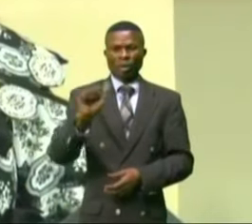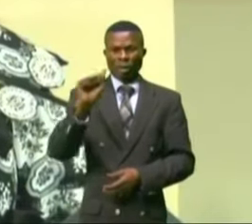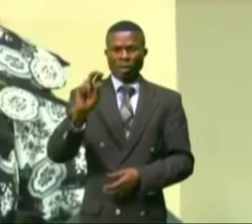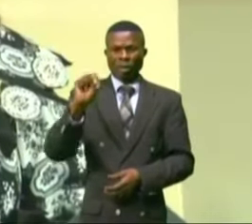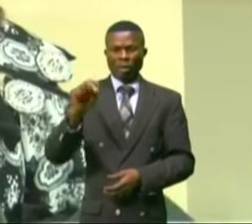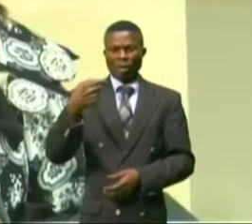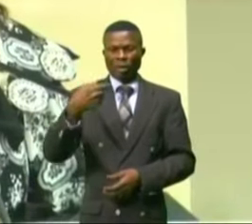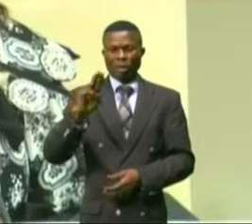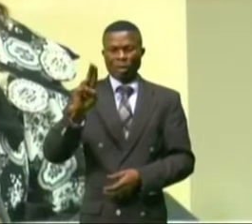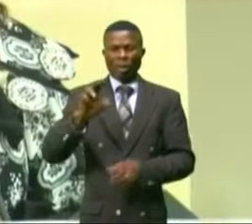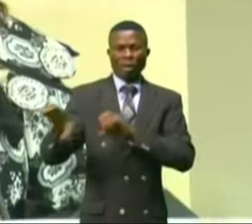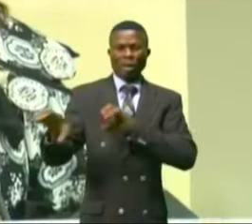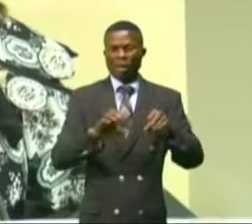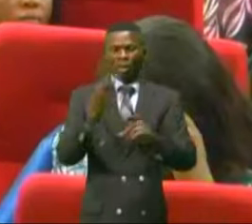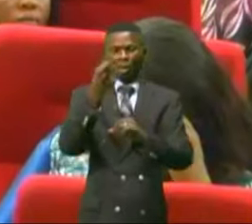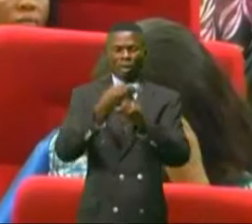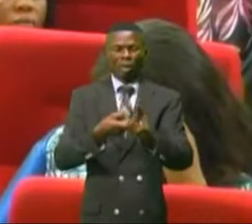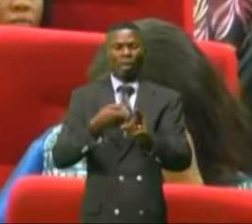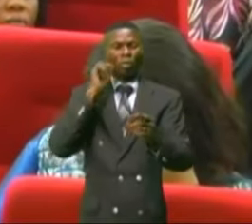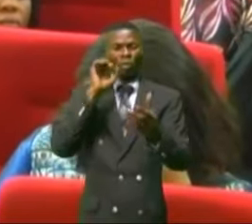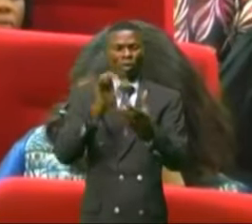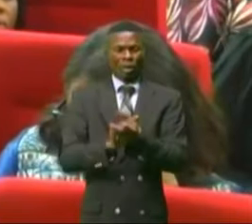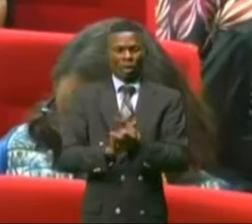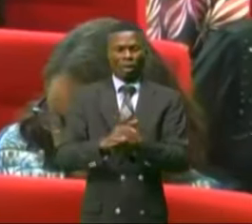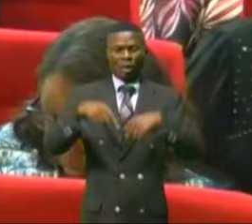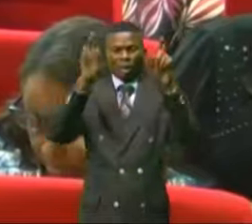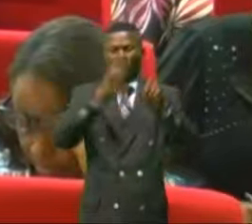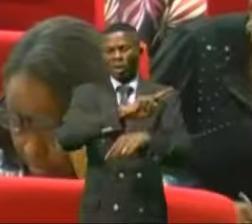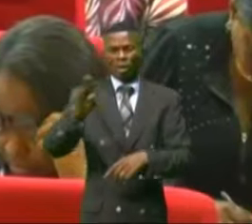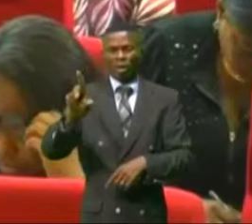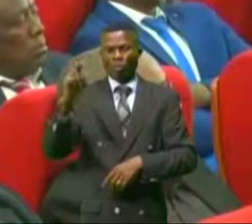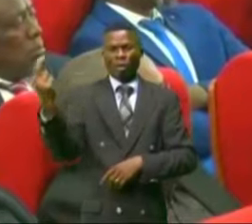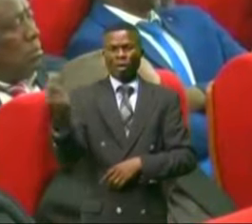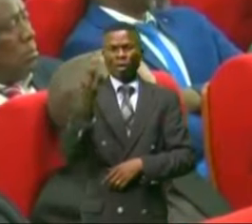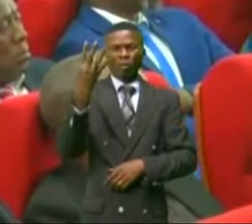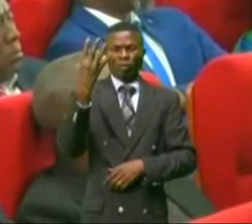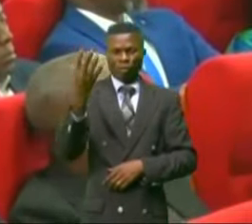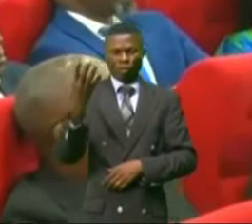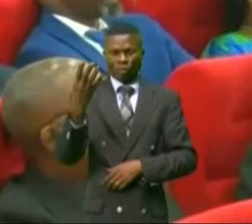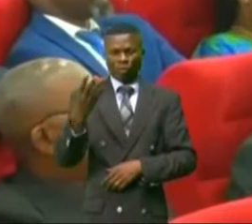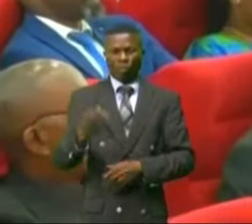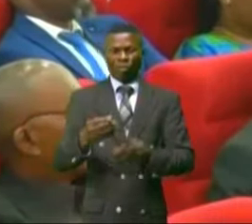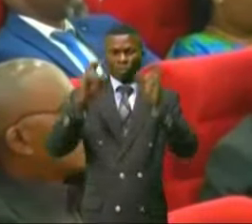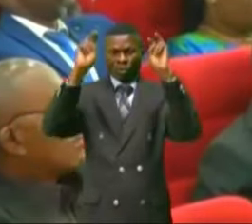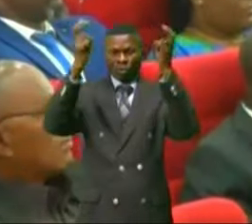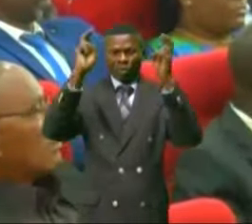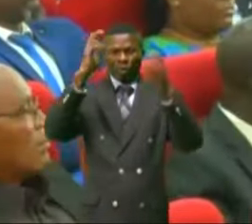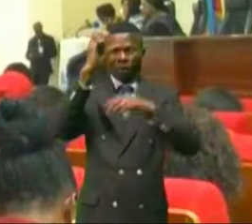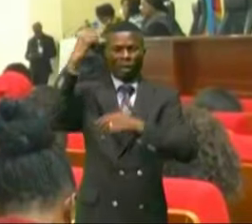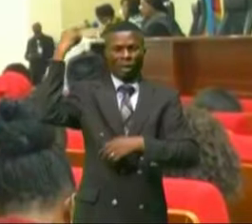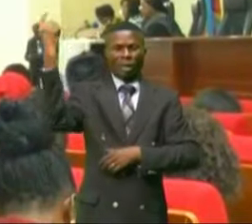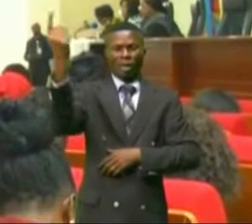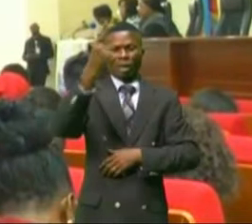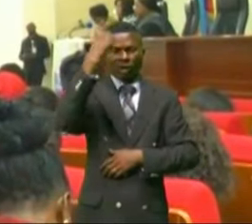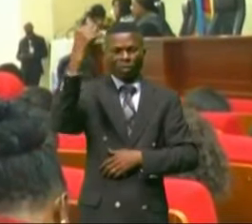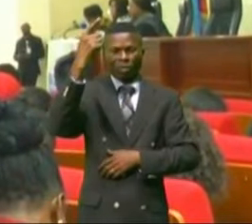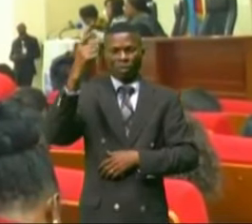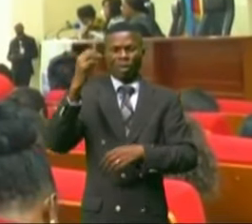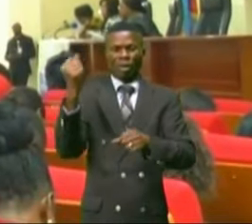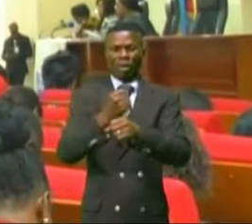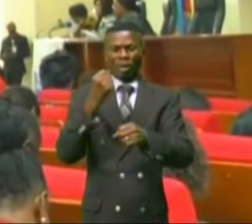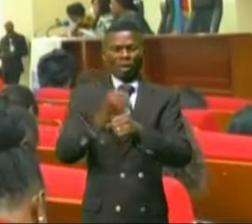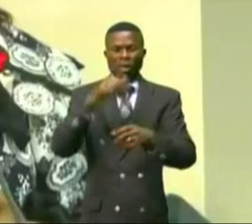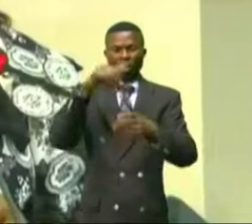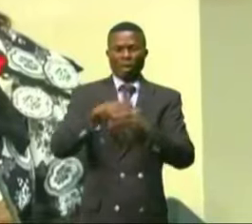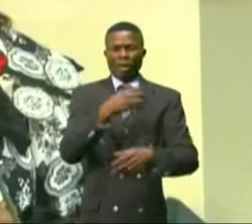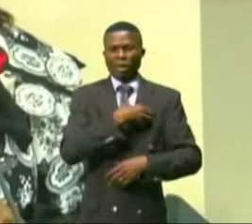officiellement les activités du mois de la femme pour l'année 2024 qui seront placées sous les thèmes internationaux « Investir dans la